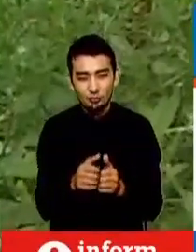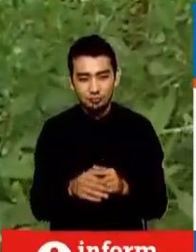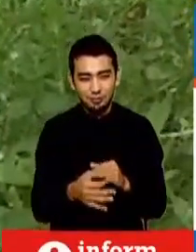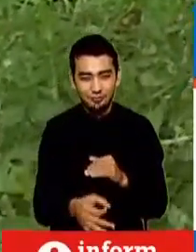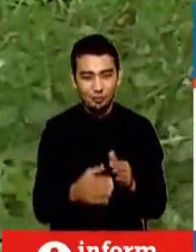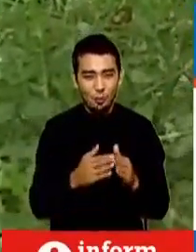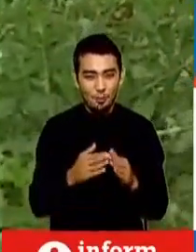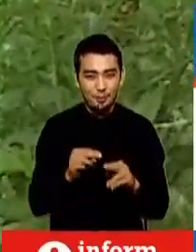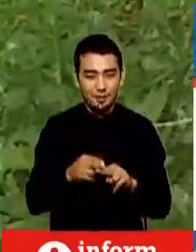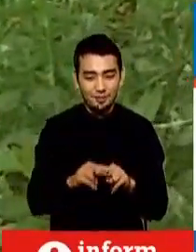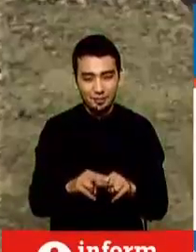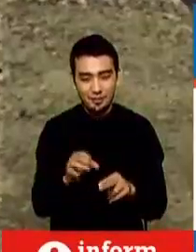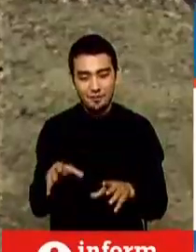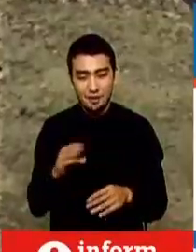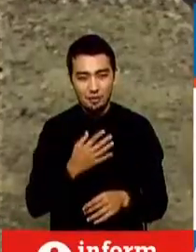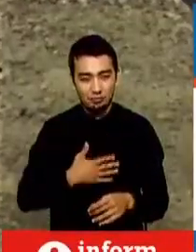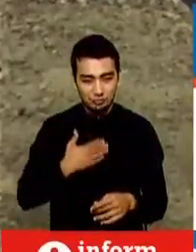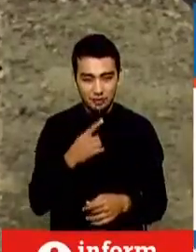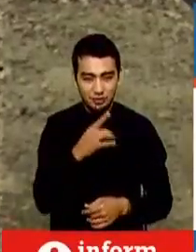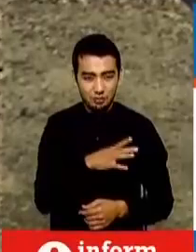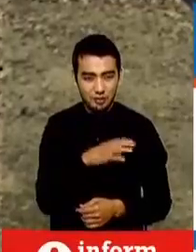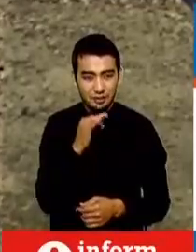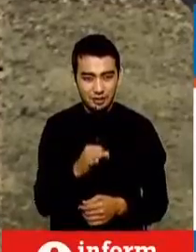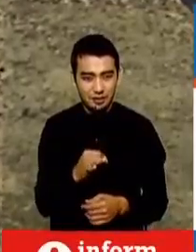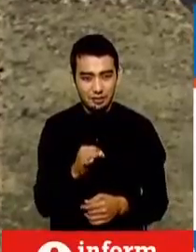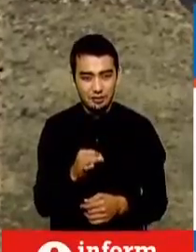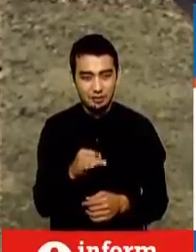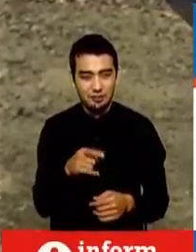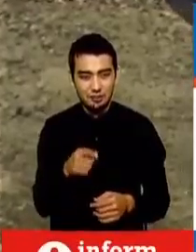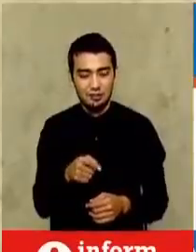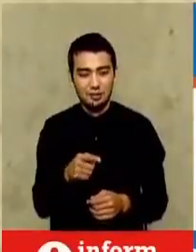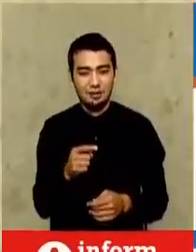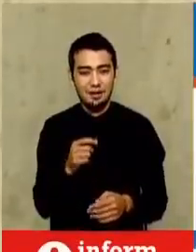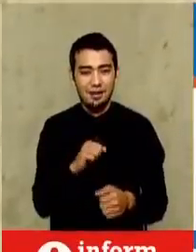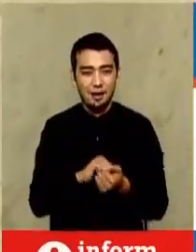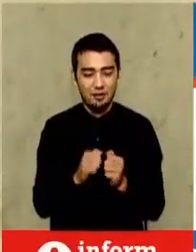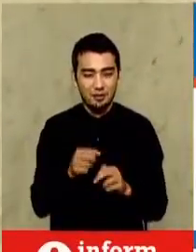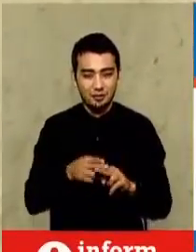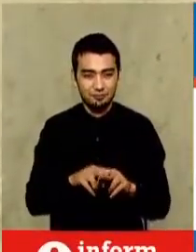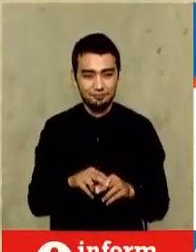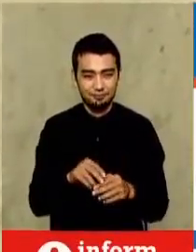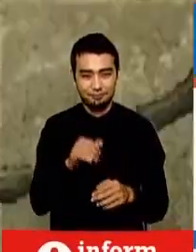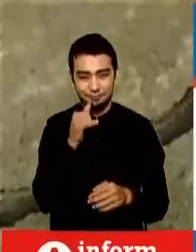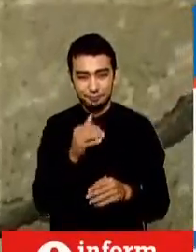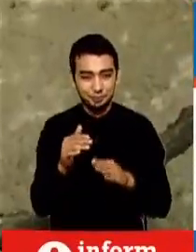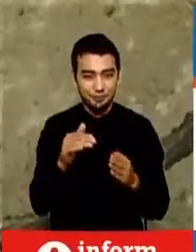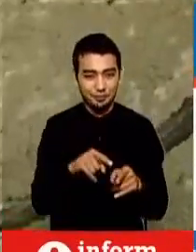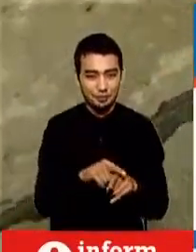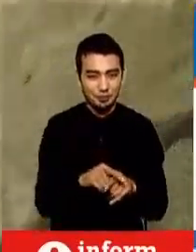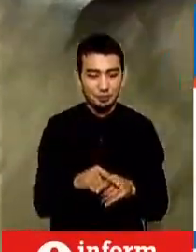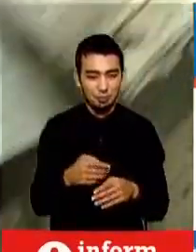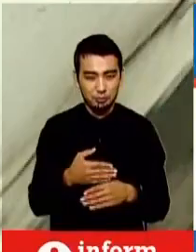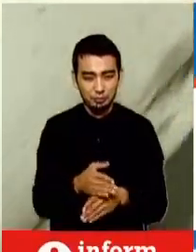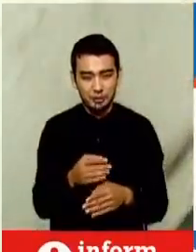де қазір үрейдің үстінде дейді тұрғындар. Себебі беріктікті сақтайтын тастар төмен құлап, темірлер ара-арасынан ажырап жатыр